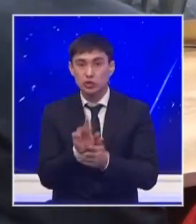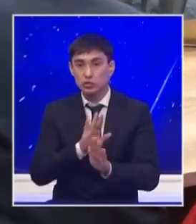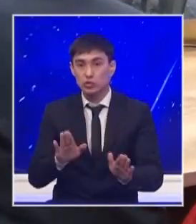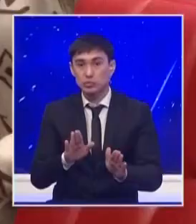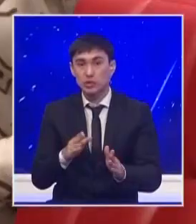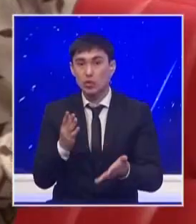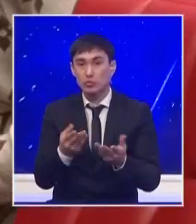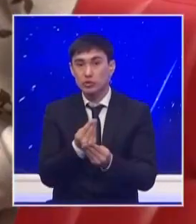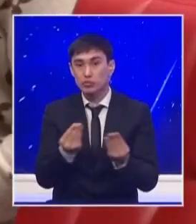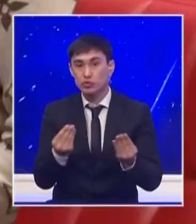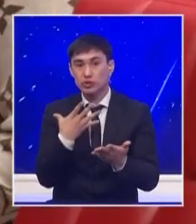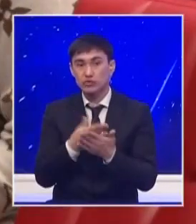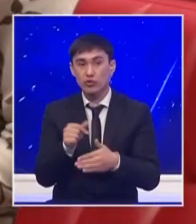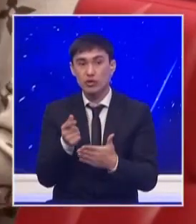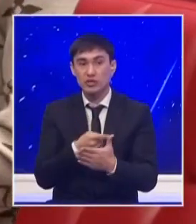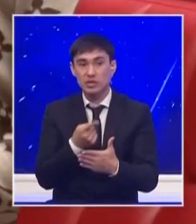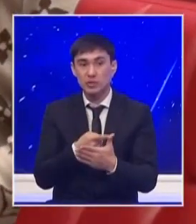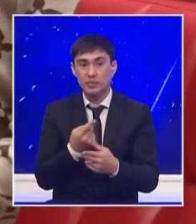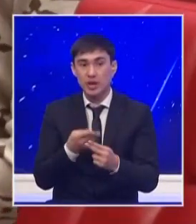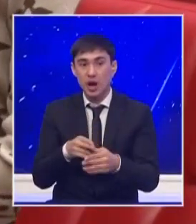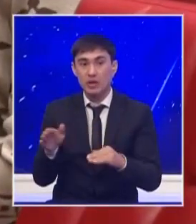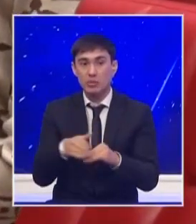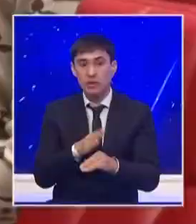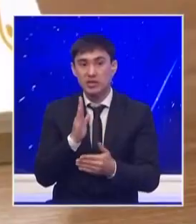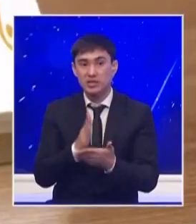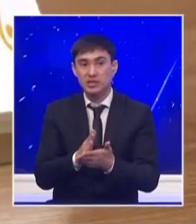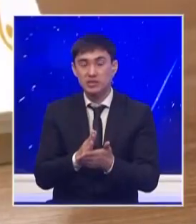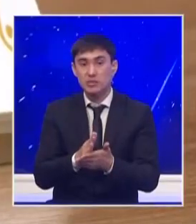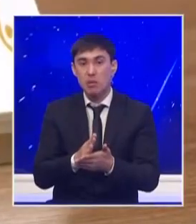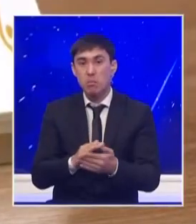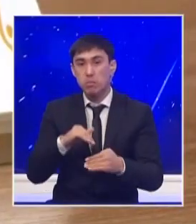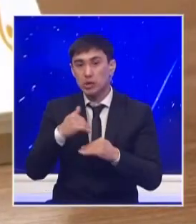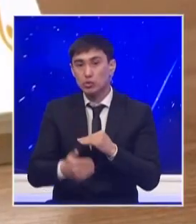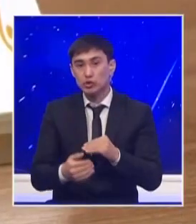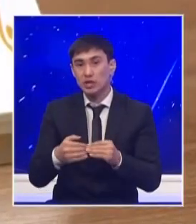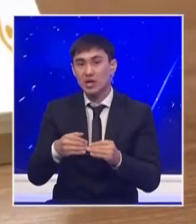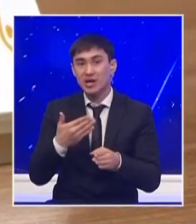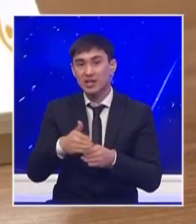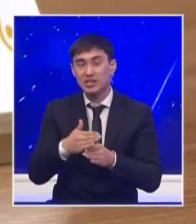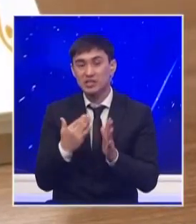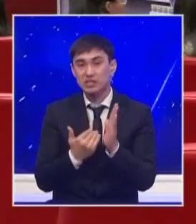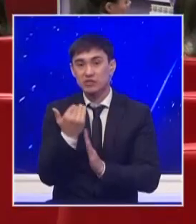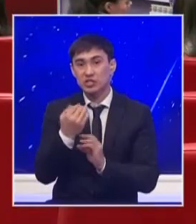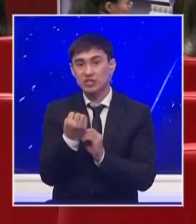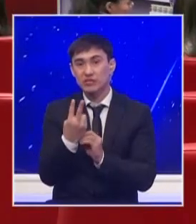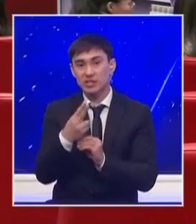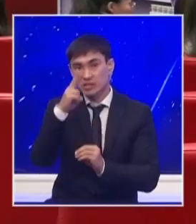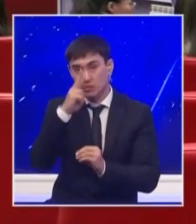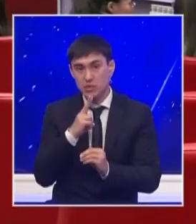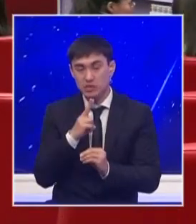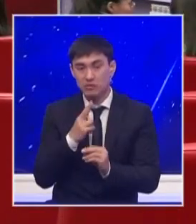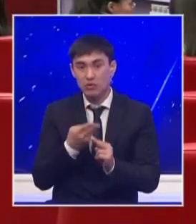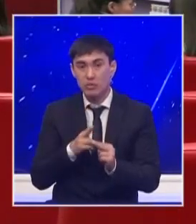иметь какого-либо имущества на свое имя на одобрение влияет и просрочка погашения кредита свыше 12 последовательных месяцев